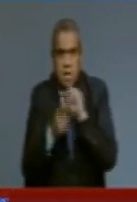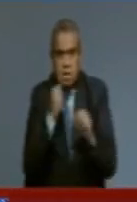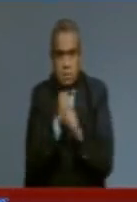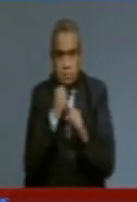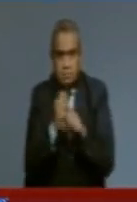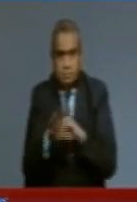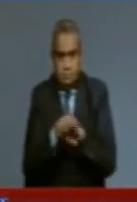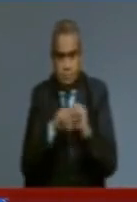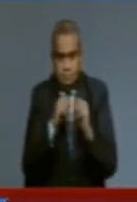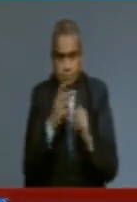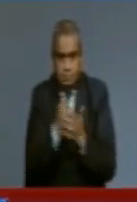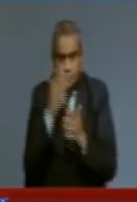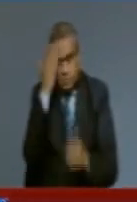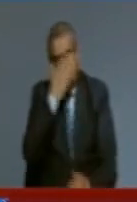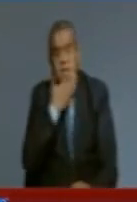الأفارقة